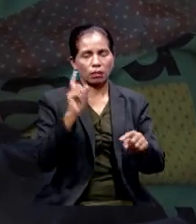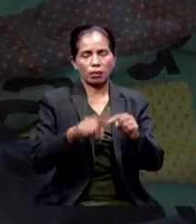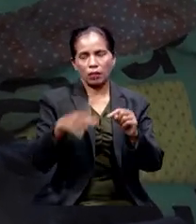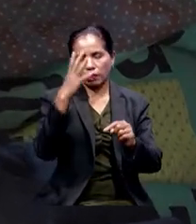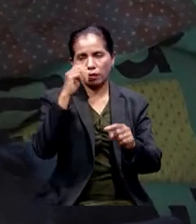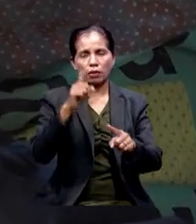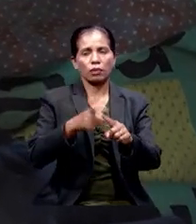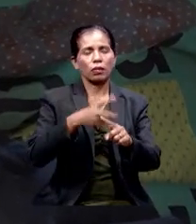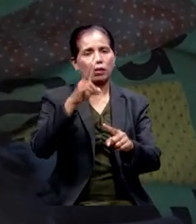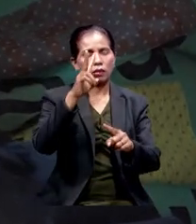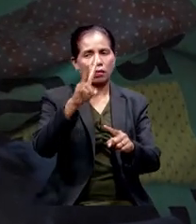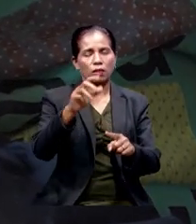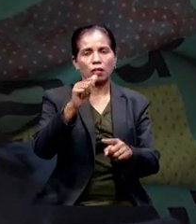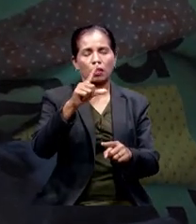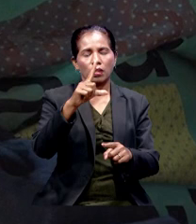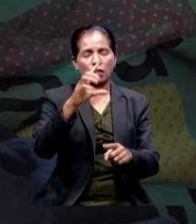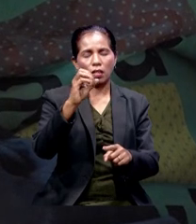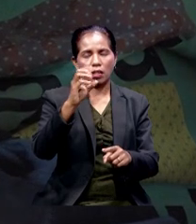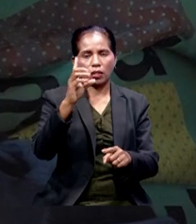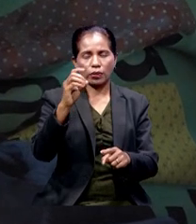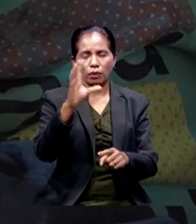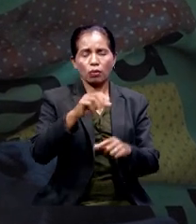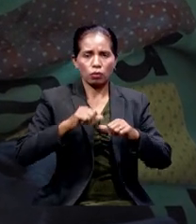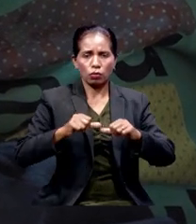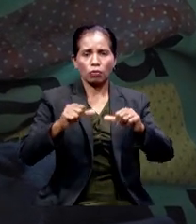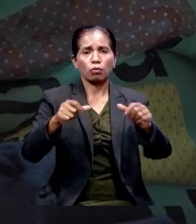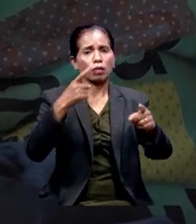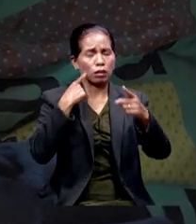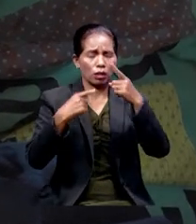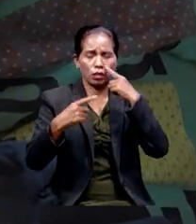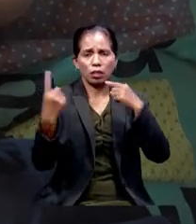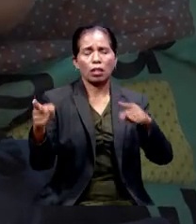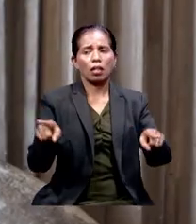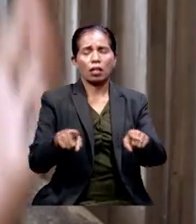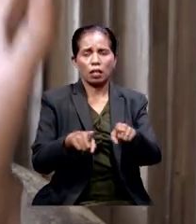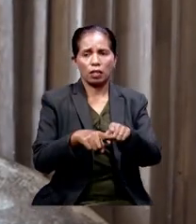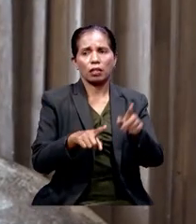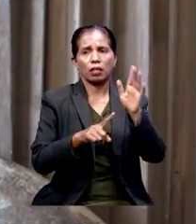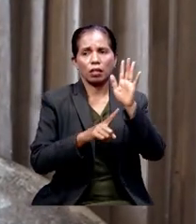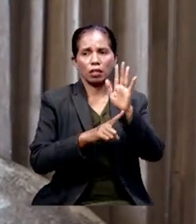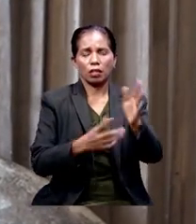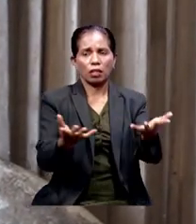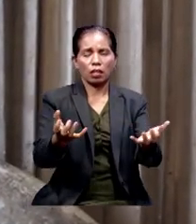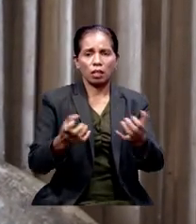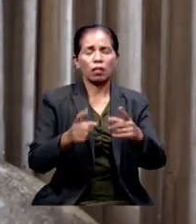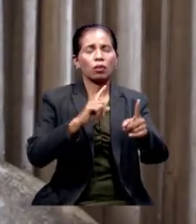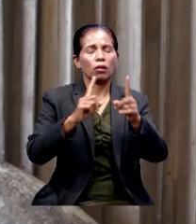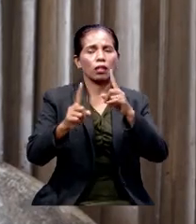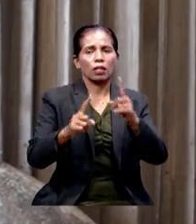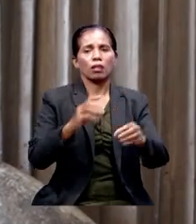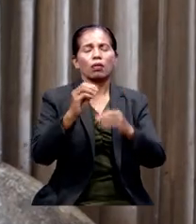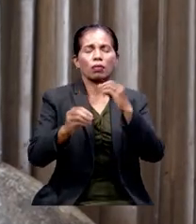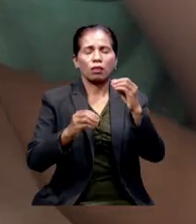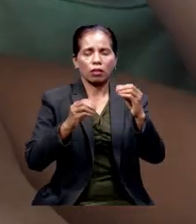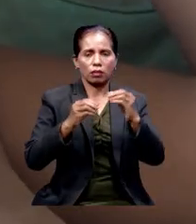Durante fulan ruanya larang, Aldo lananok no continua tanis. Hanesan sinal ida nebe Aldo hakara kolia sai katak